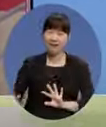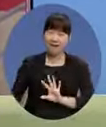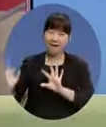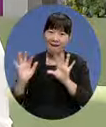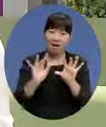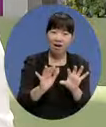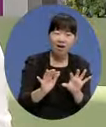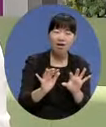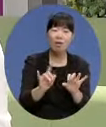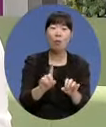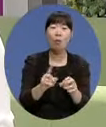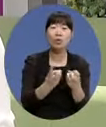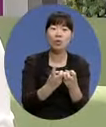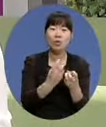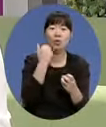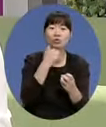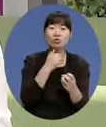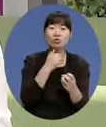했냐, 누구냐, 걔는 뭐 이쁘냐, 뭐부터